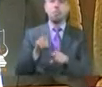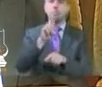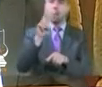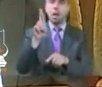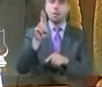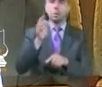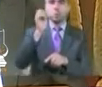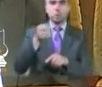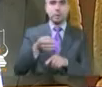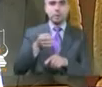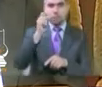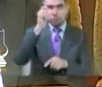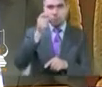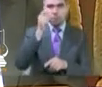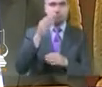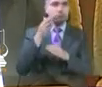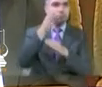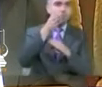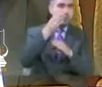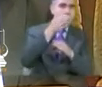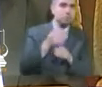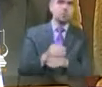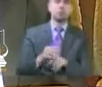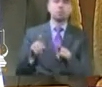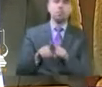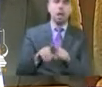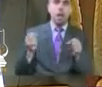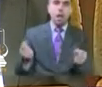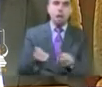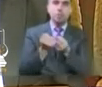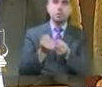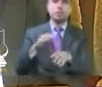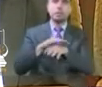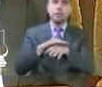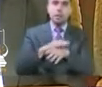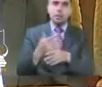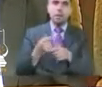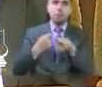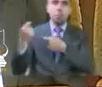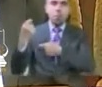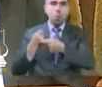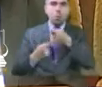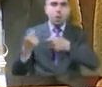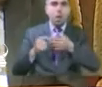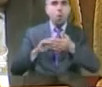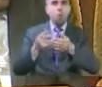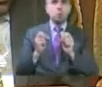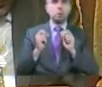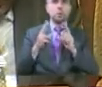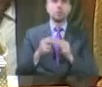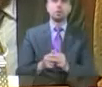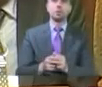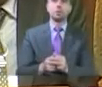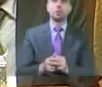كتلعب دور كبير جدا في الجانب الاقتصادي وفي الجانب السياسي وفي الجانب ديال الاستثمارات الى غير ذلك. لكن